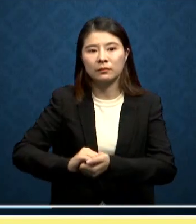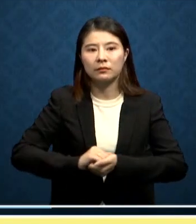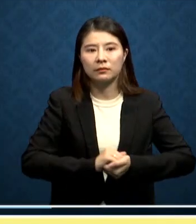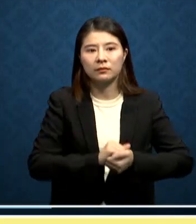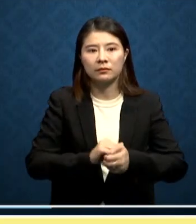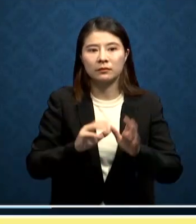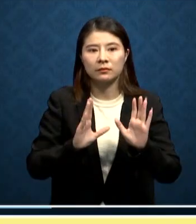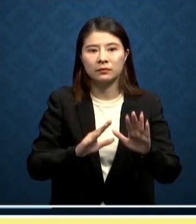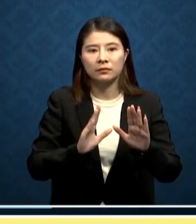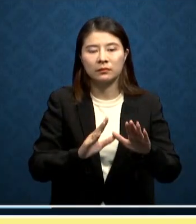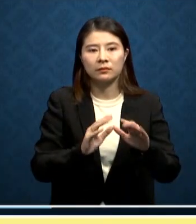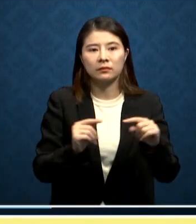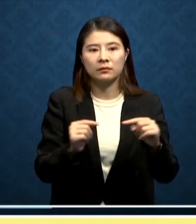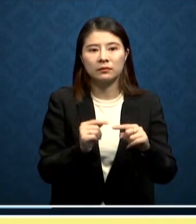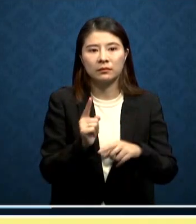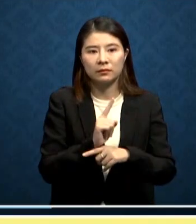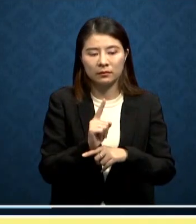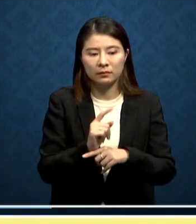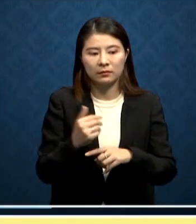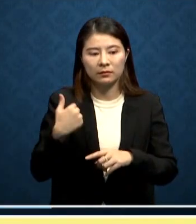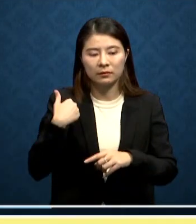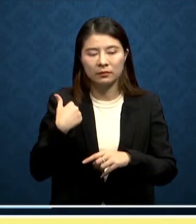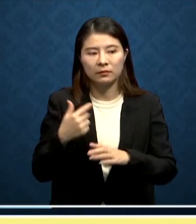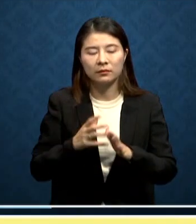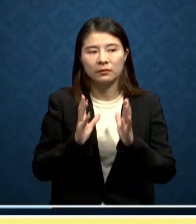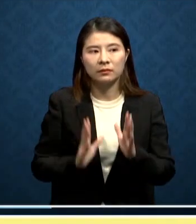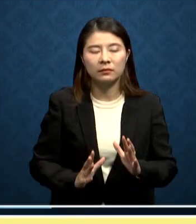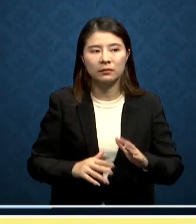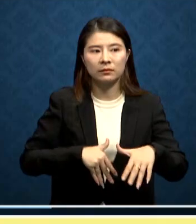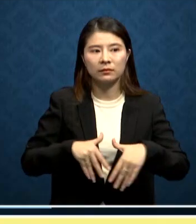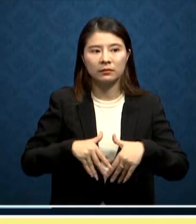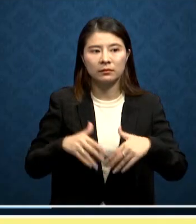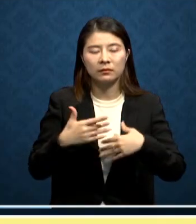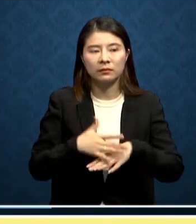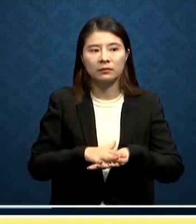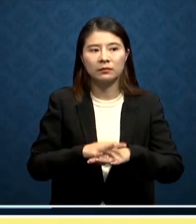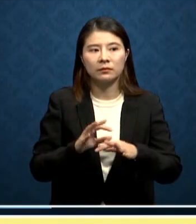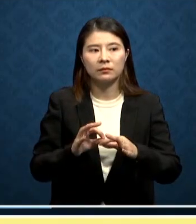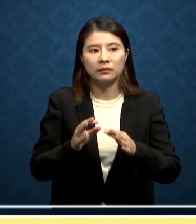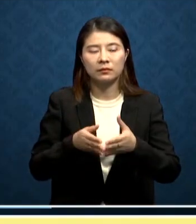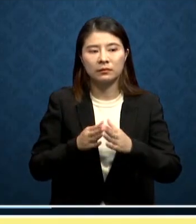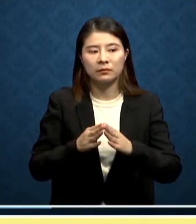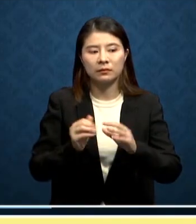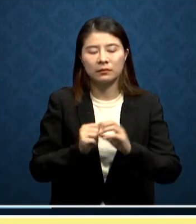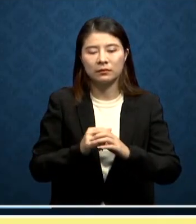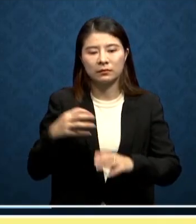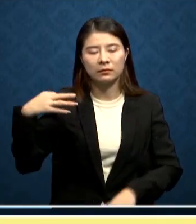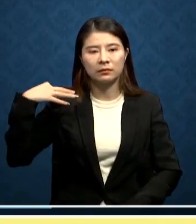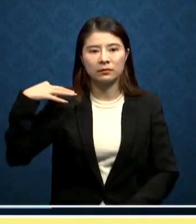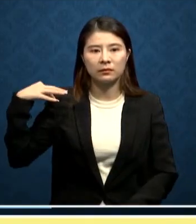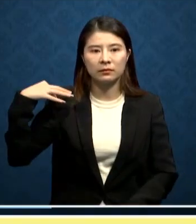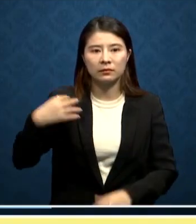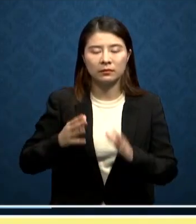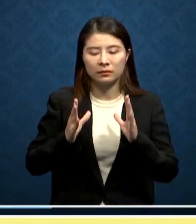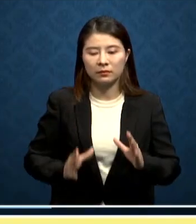อยากจะฝากว่าอาจจะต้องเอ่อให้ประชาชนเข้ามีส่วนร่วมอาจจะมีการตั้งอาสาจราจร